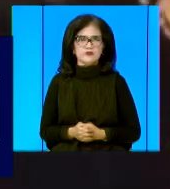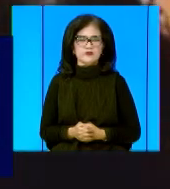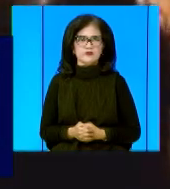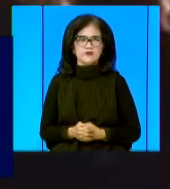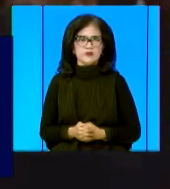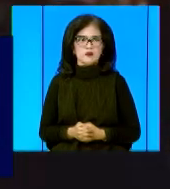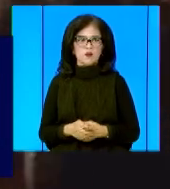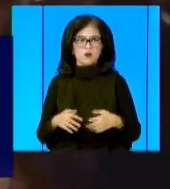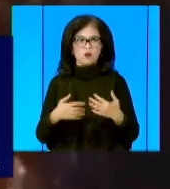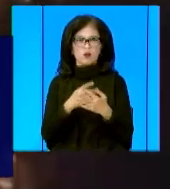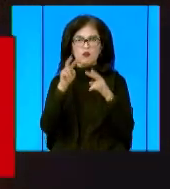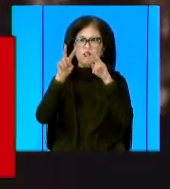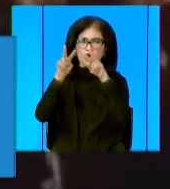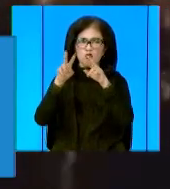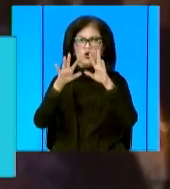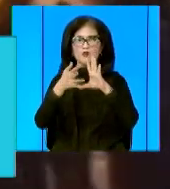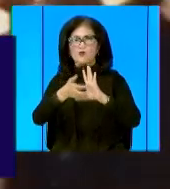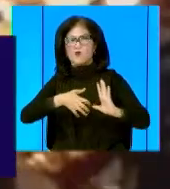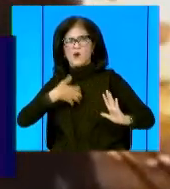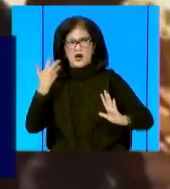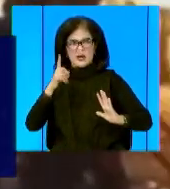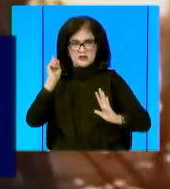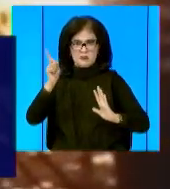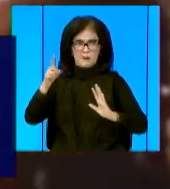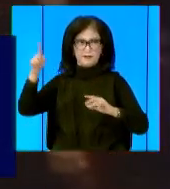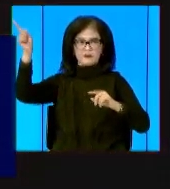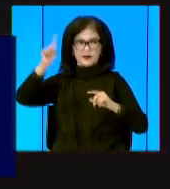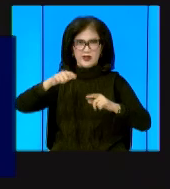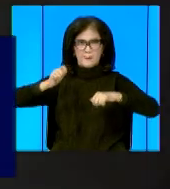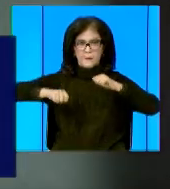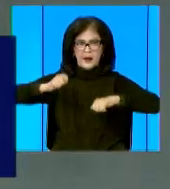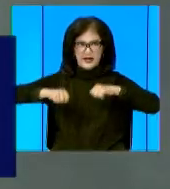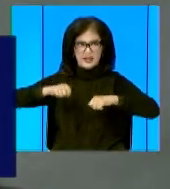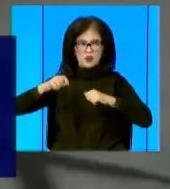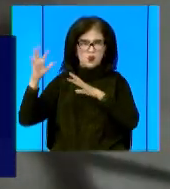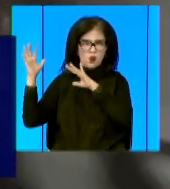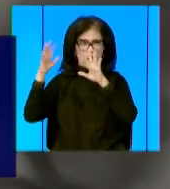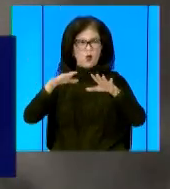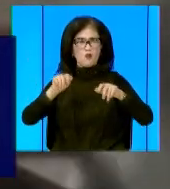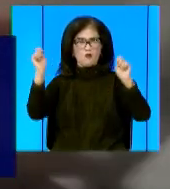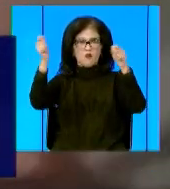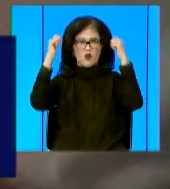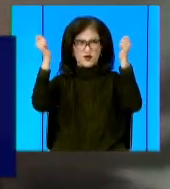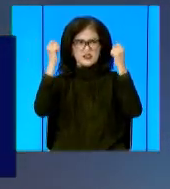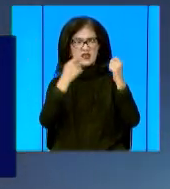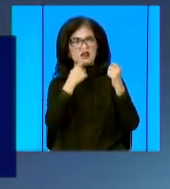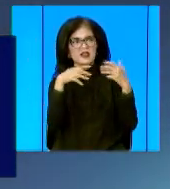Penonton meluapkan kemarahannya setelah bintang tamu tiga band koplo yang dijanjikan penyelenggara ternyata tidak hadir.